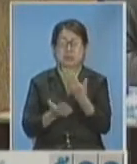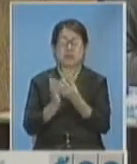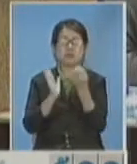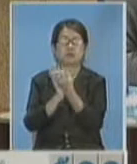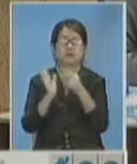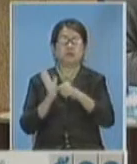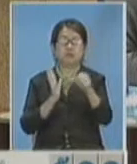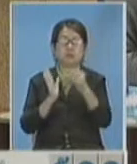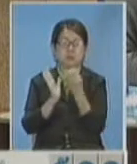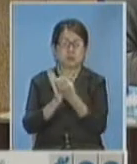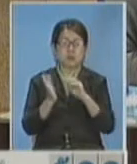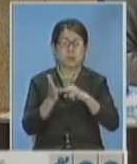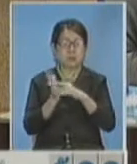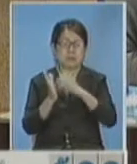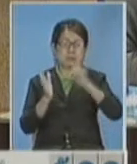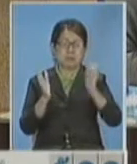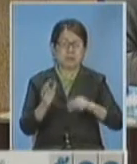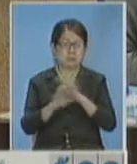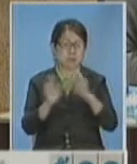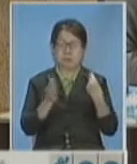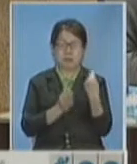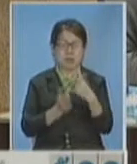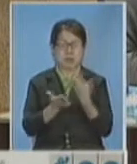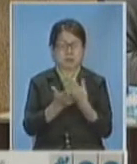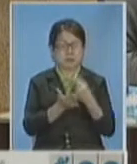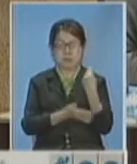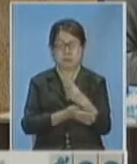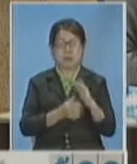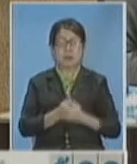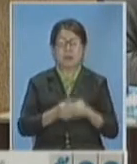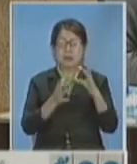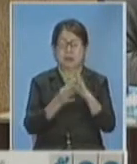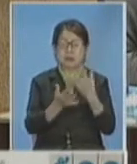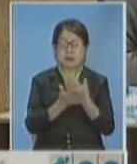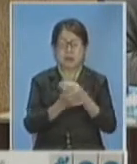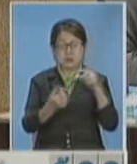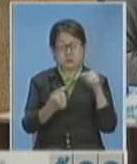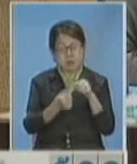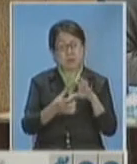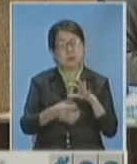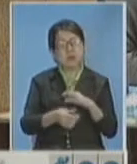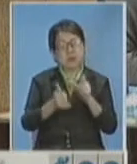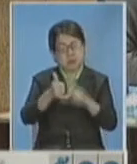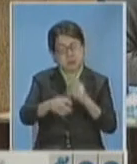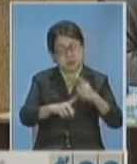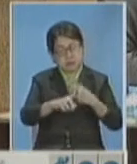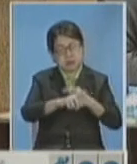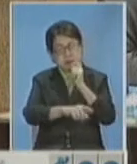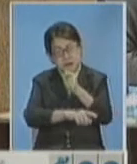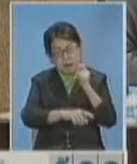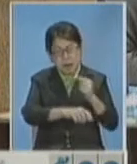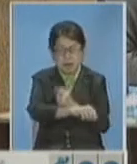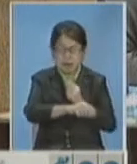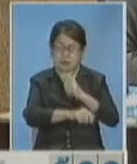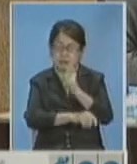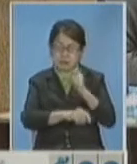บาทค่ะเรียกว่าตัดหมดเลยนะคะนะคะโดยงบต่างๆนั้นก็จะเป็นงบเกี่ยวกับการบริหารบุคลากรงบเงินเดือนค่ะ